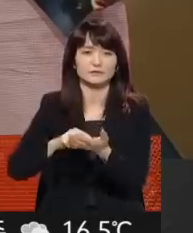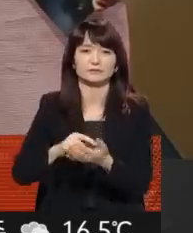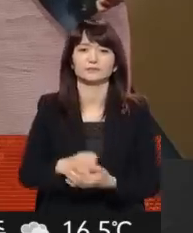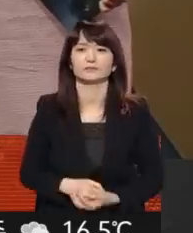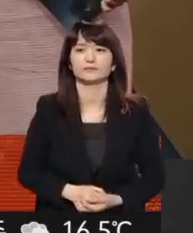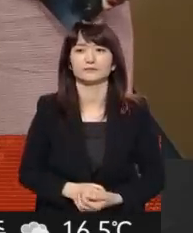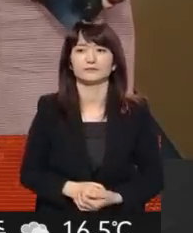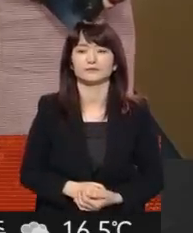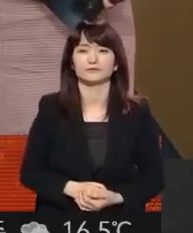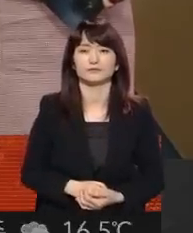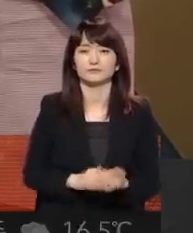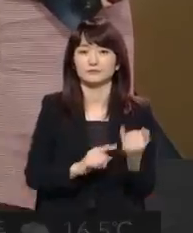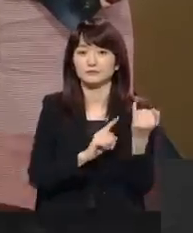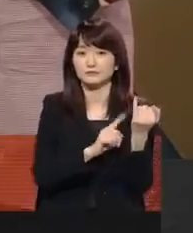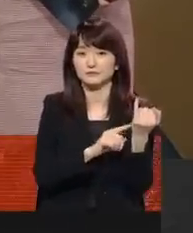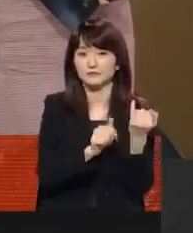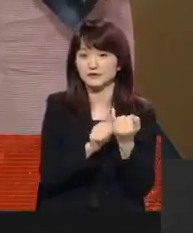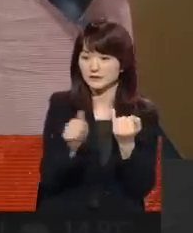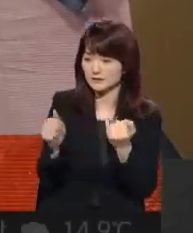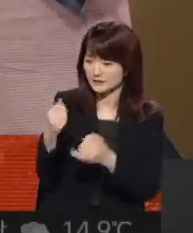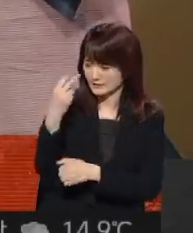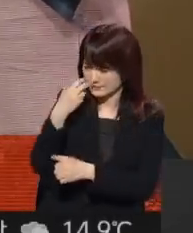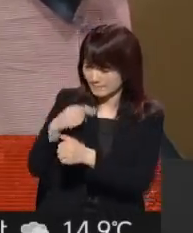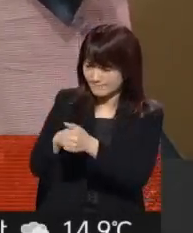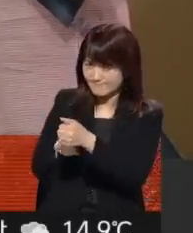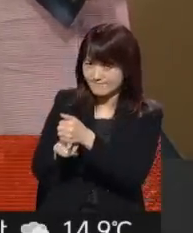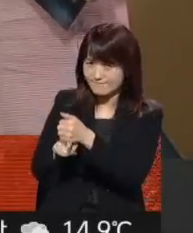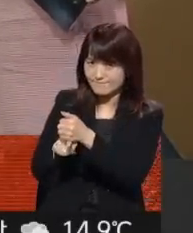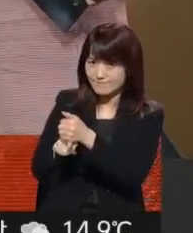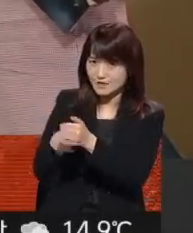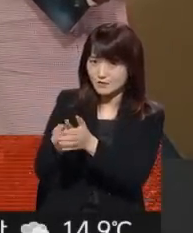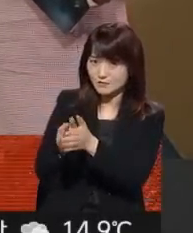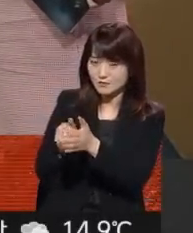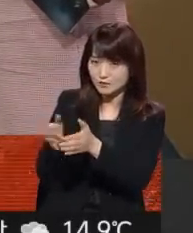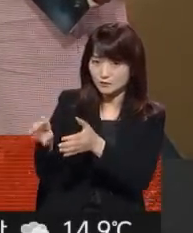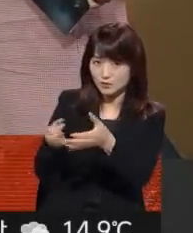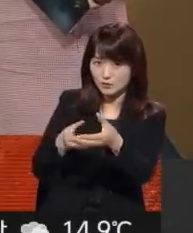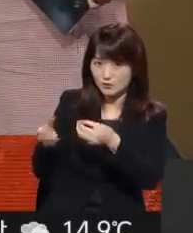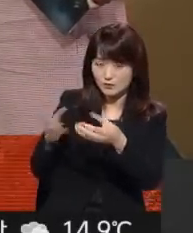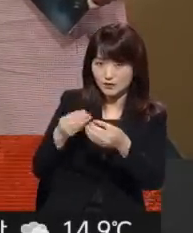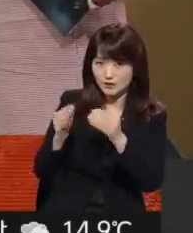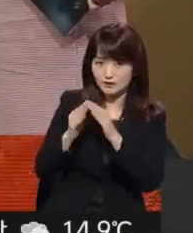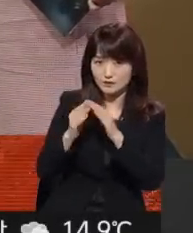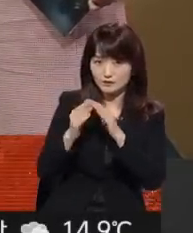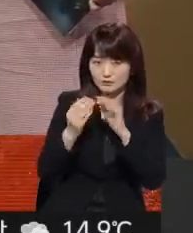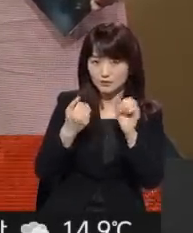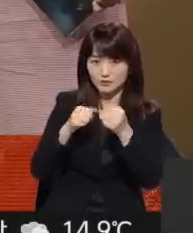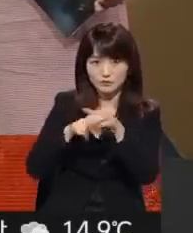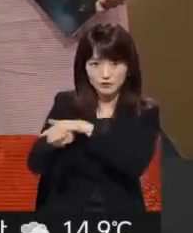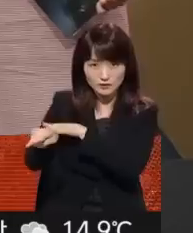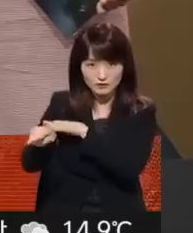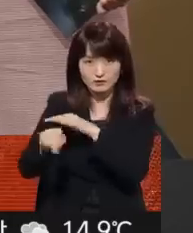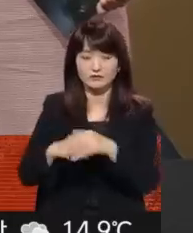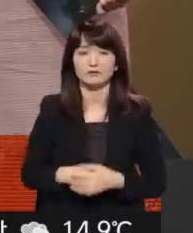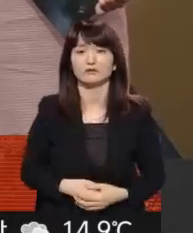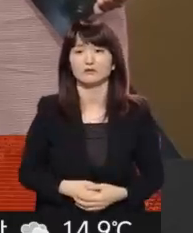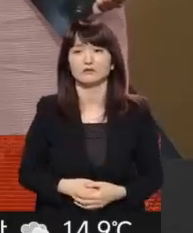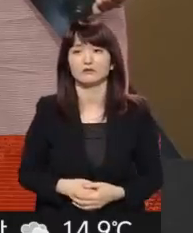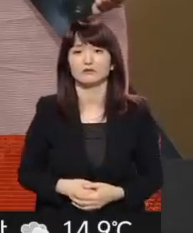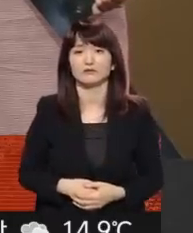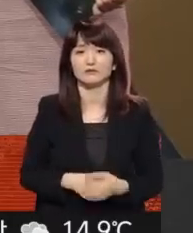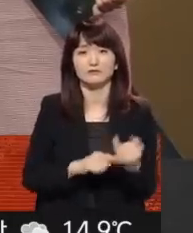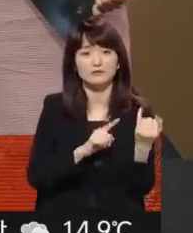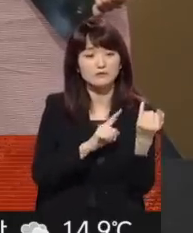됩니다 문제는 여성이 남편을 추궁하자 몰래 대출을 받아서 집까지 나가버렸다는 건데요 대체